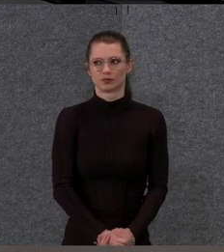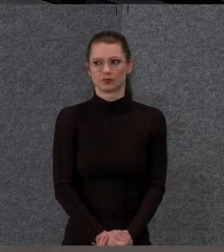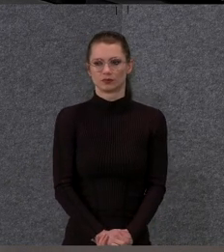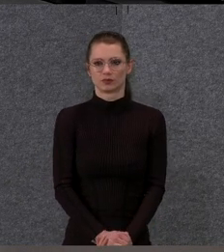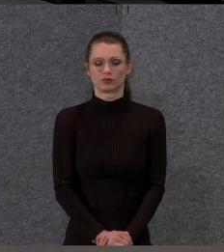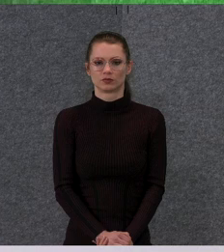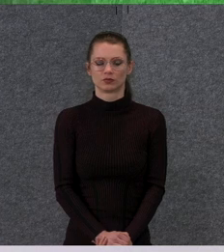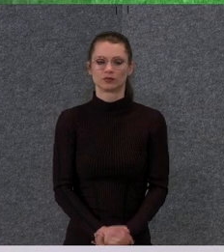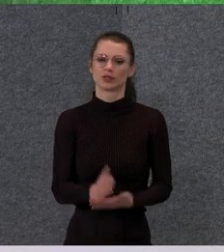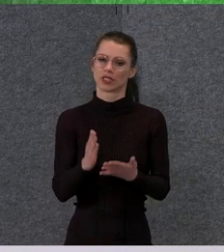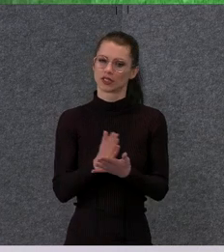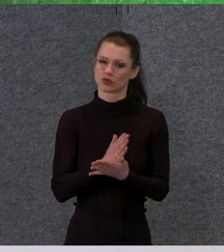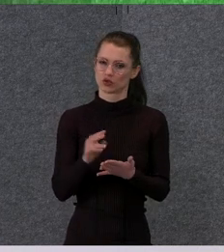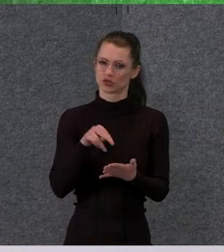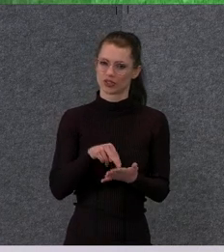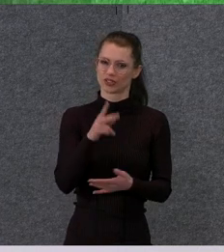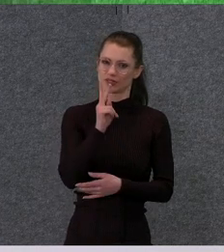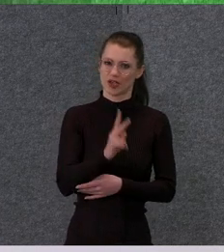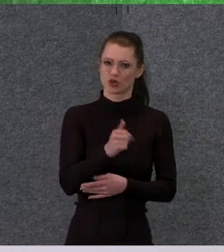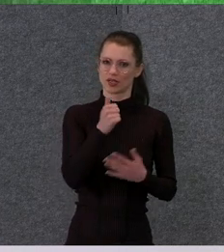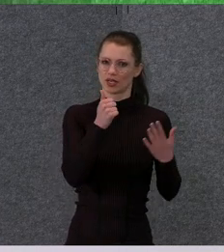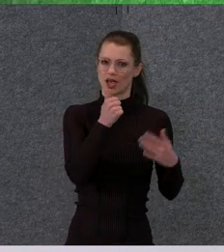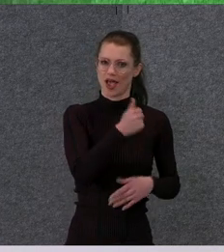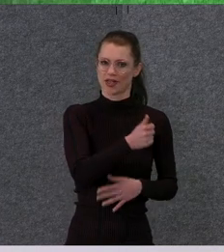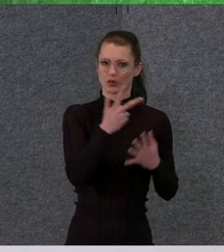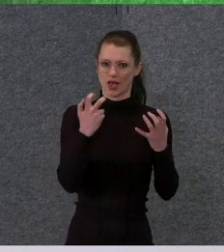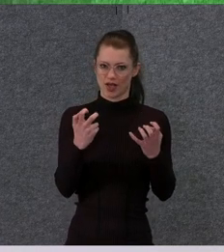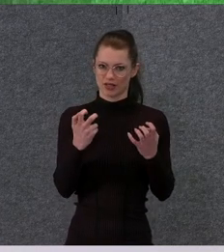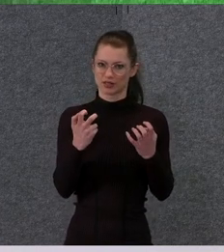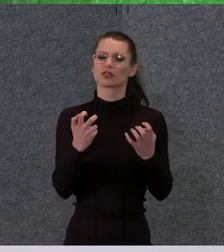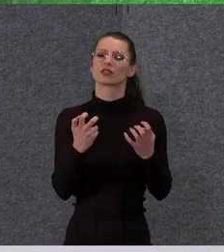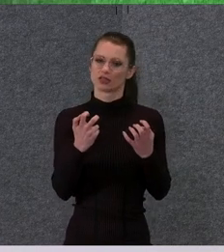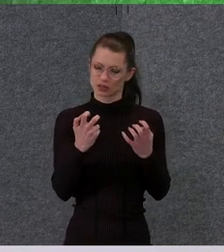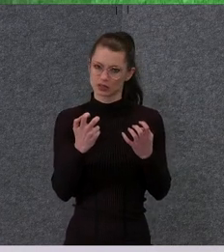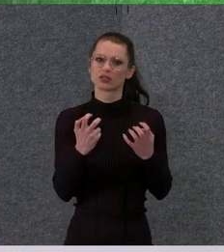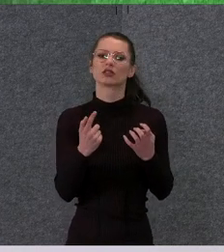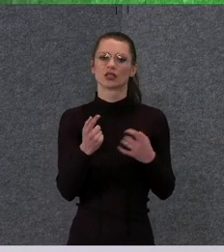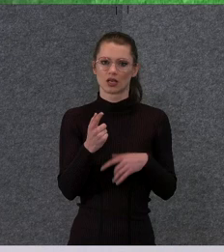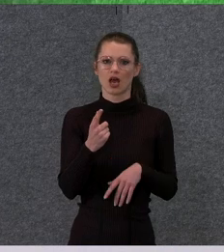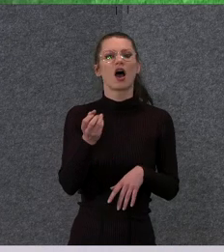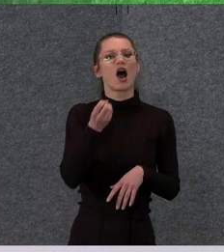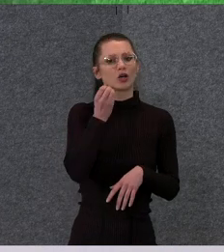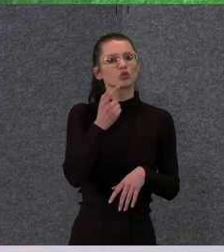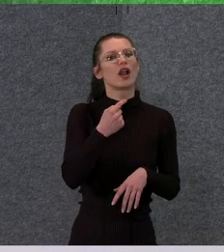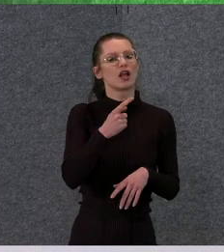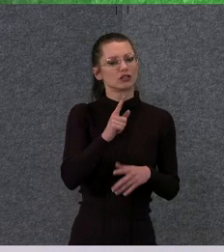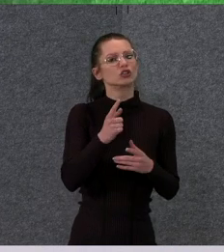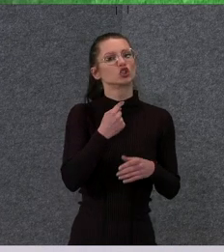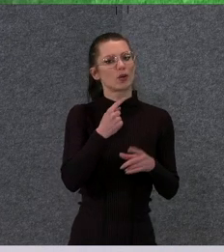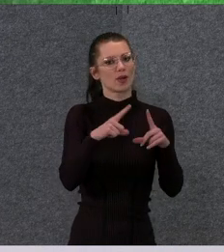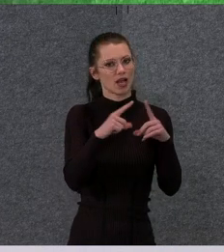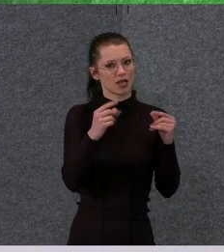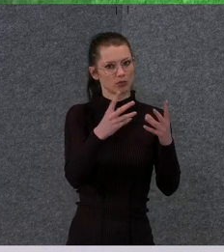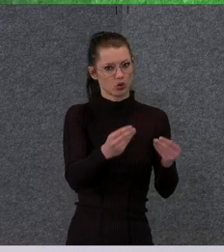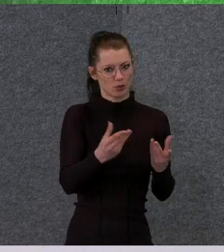So als Zwischenstand, es sind 281 aktuell vergebene Stimmkarten, also 281